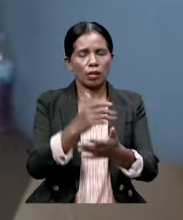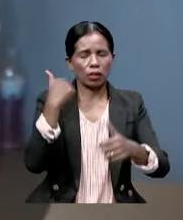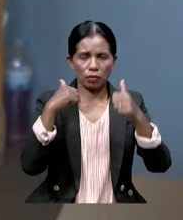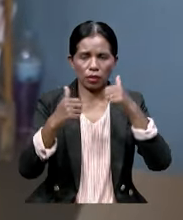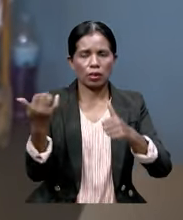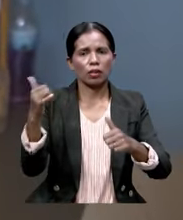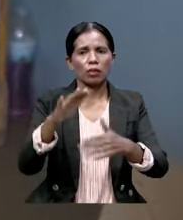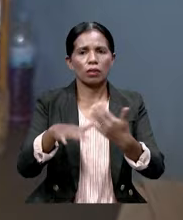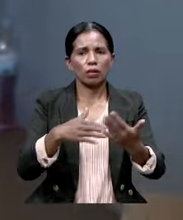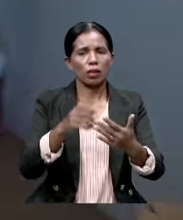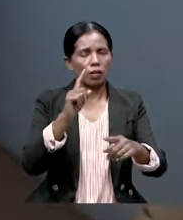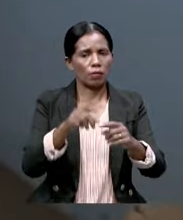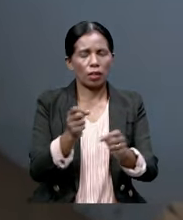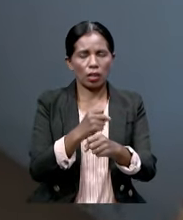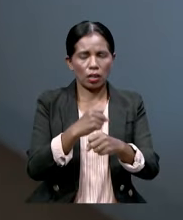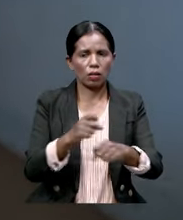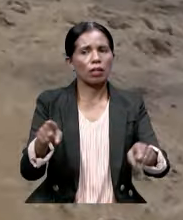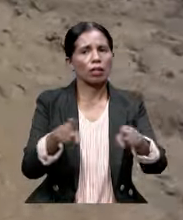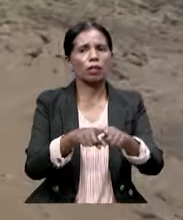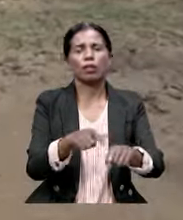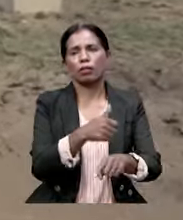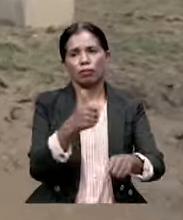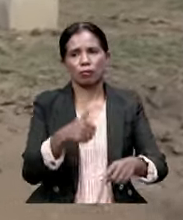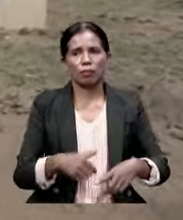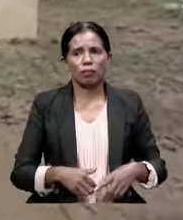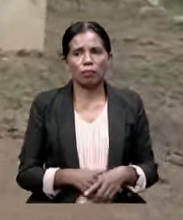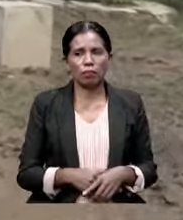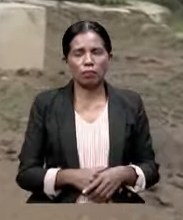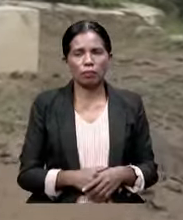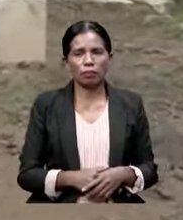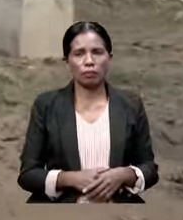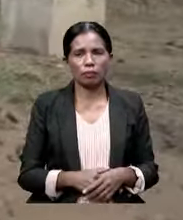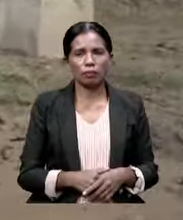sukunian la bele funciona hanesan bai bain. Joan Bosco Dias, Tomás Suárez, Ziemen.